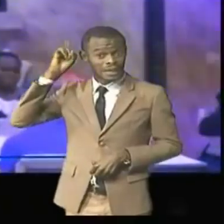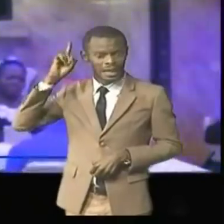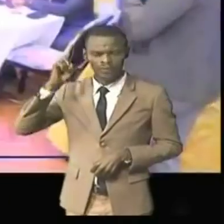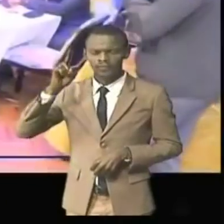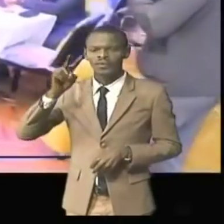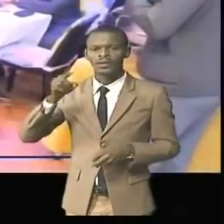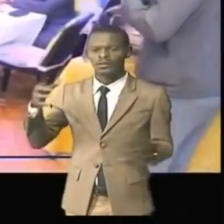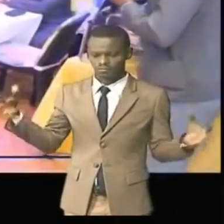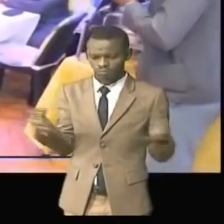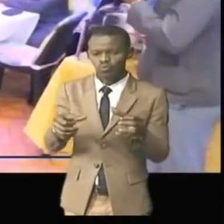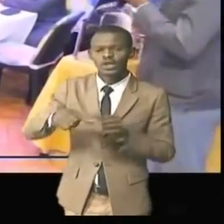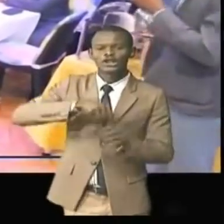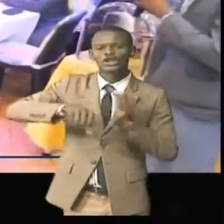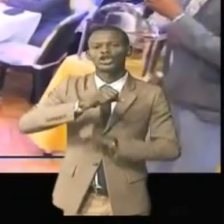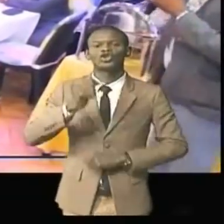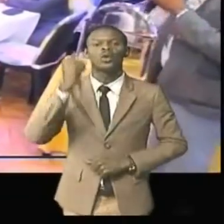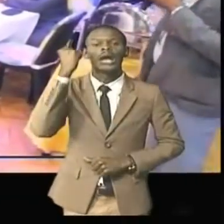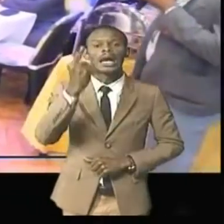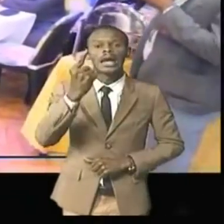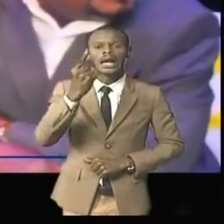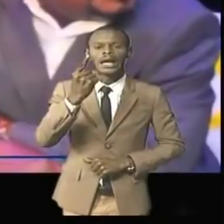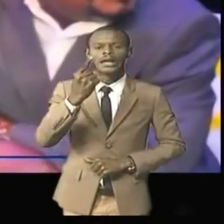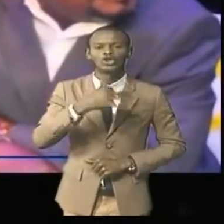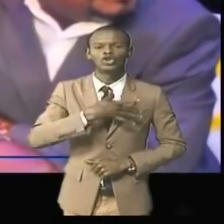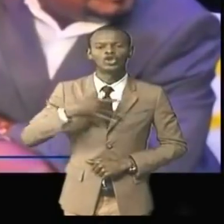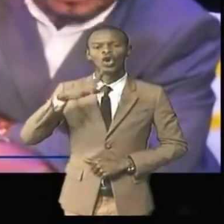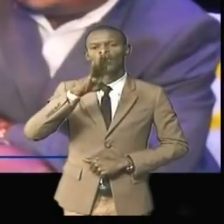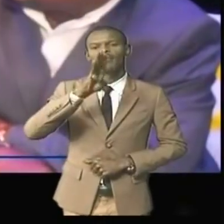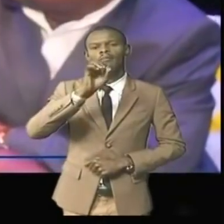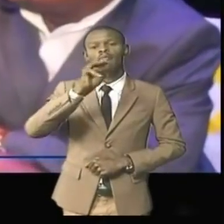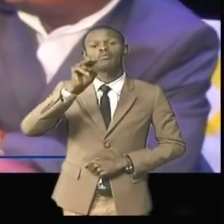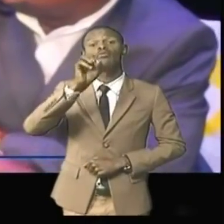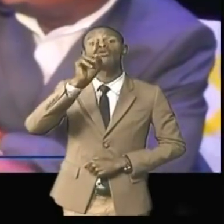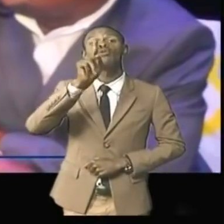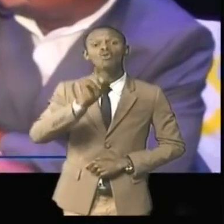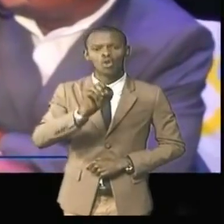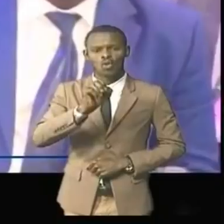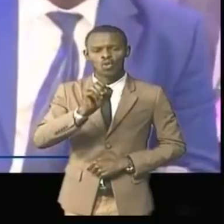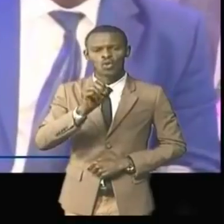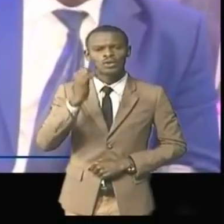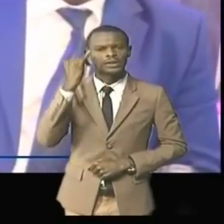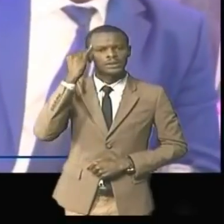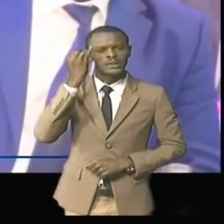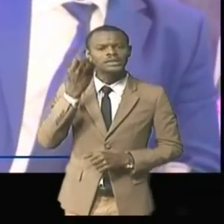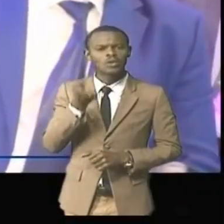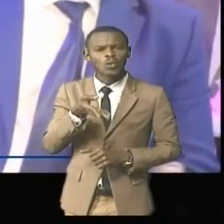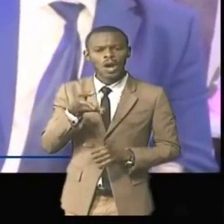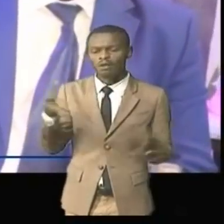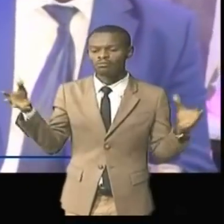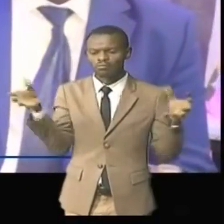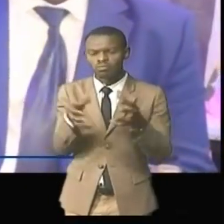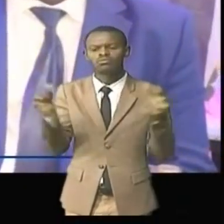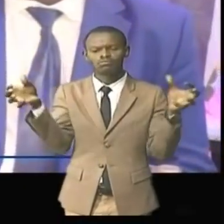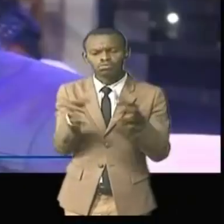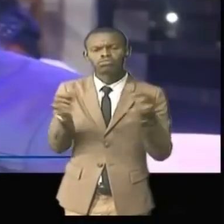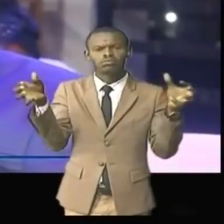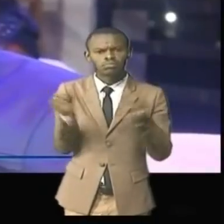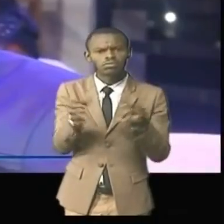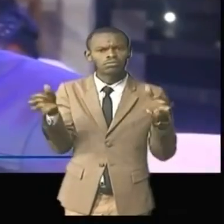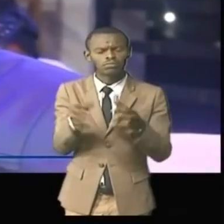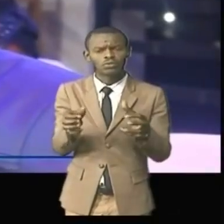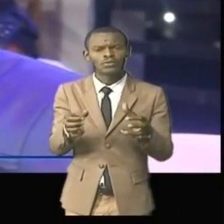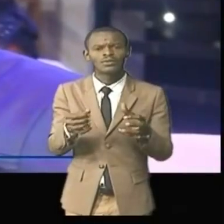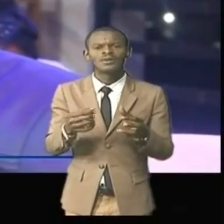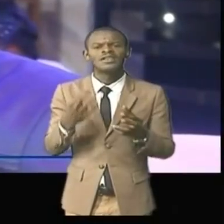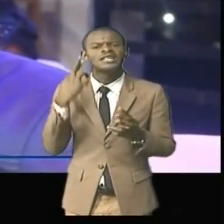pour perpétuer leurs liens académiques, scientifiques et pourquoi pas professionnels jusqu'à des promotions des générations futures.